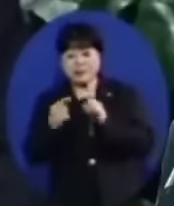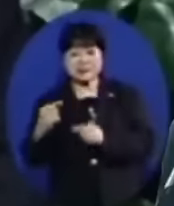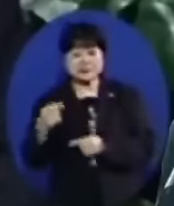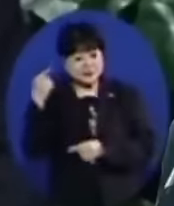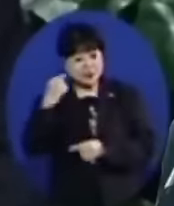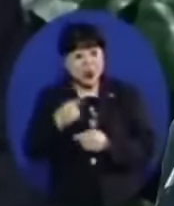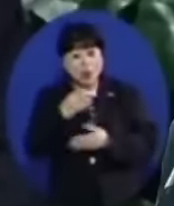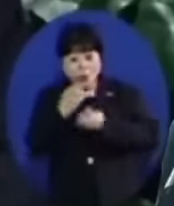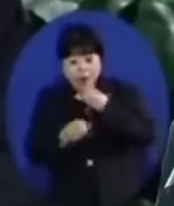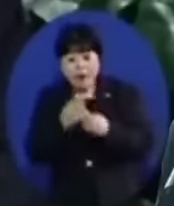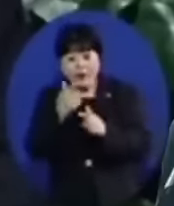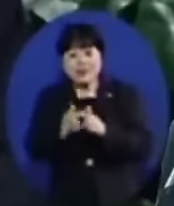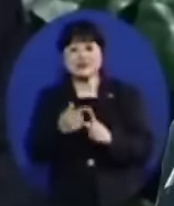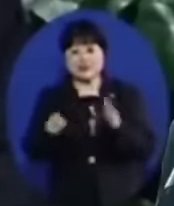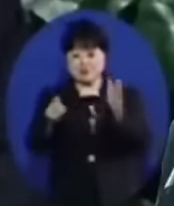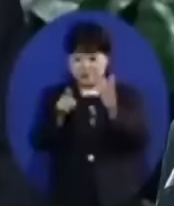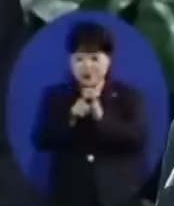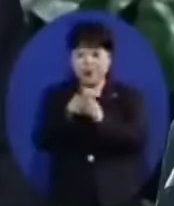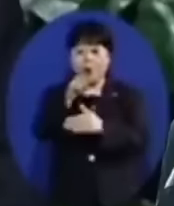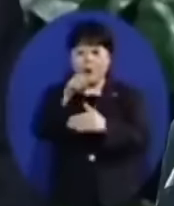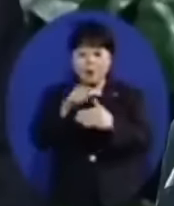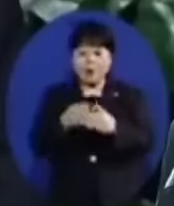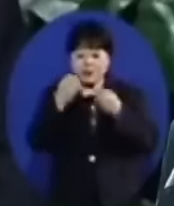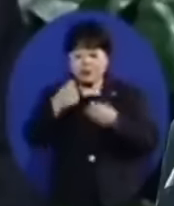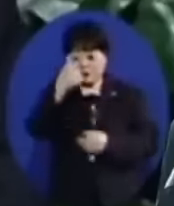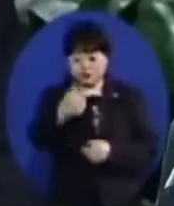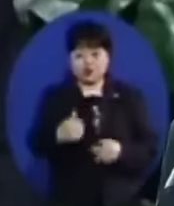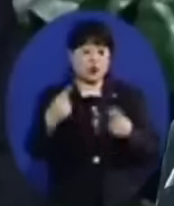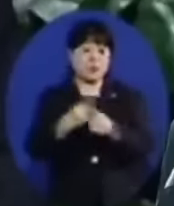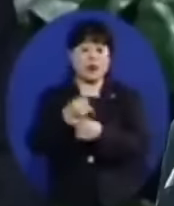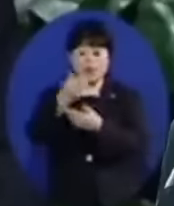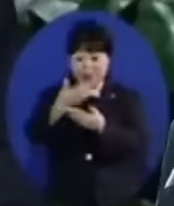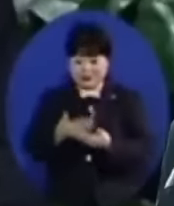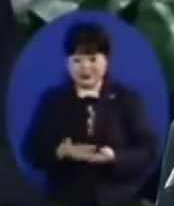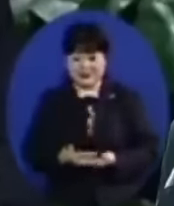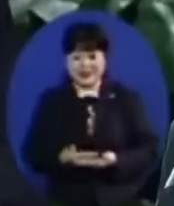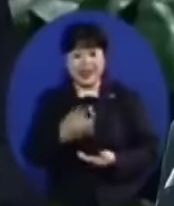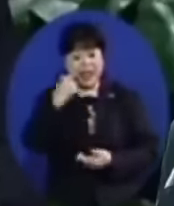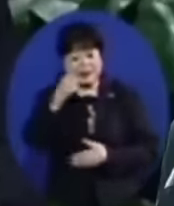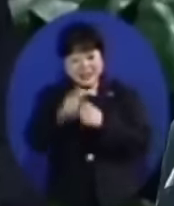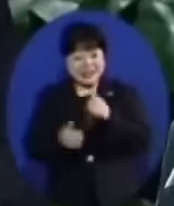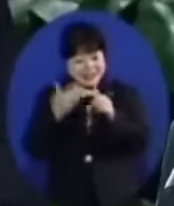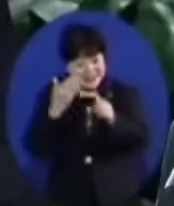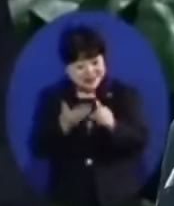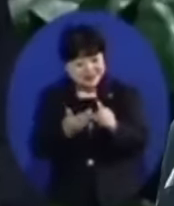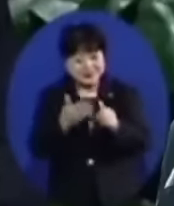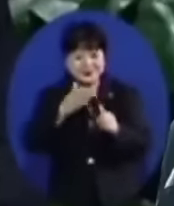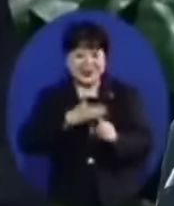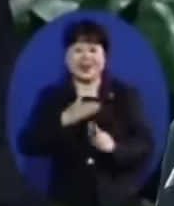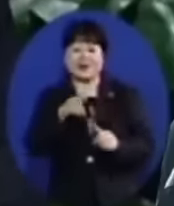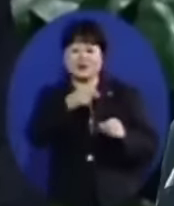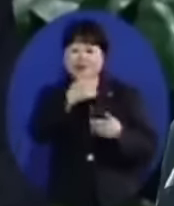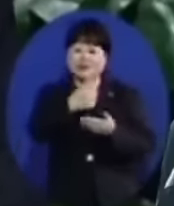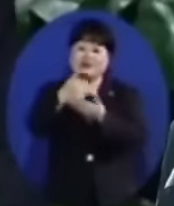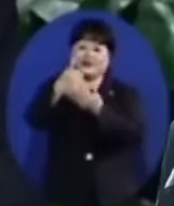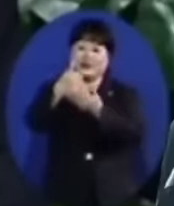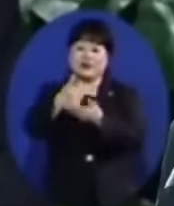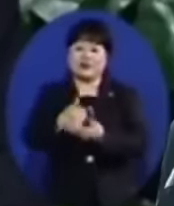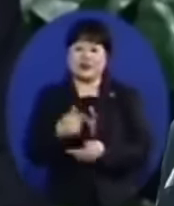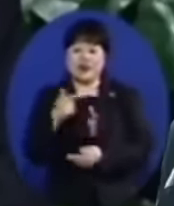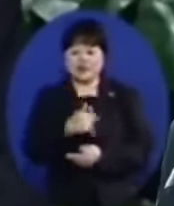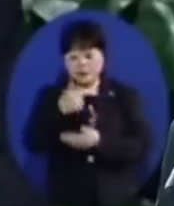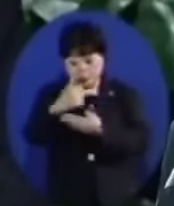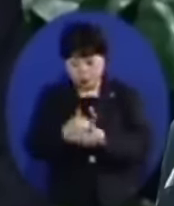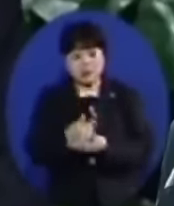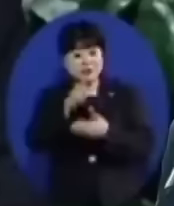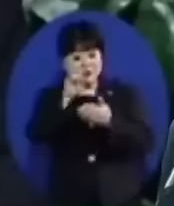회개하고 예수님을 마음속에 새로운 주인으로 모시더니 아버지 하나님을 나의 하나님으로 가슴에